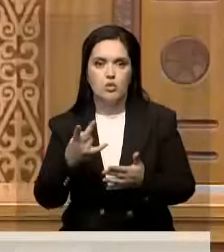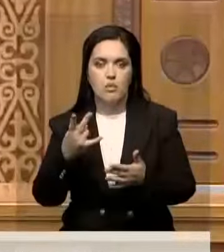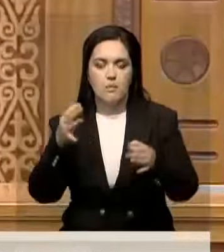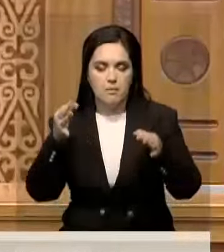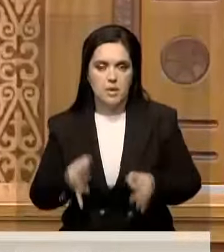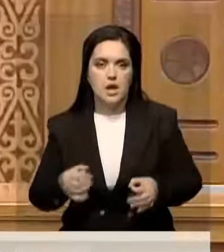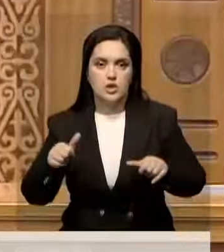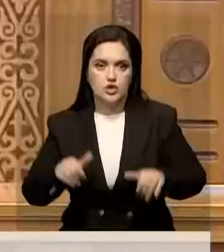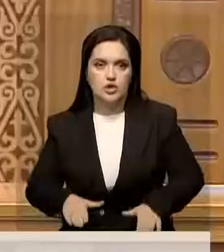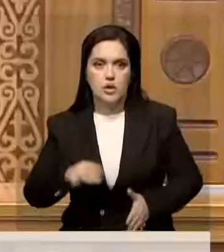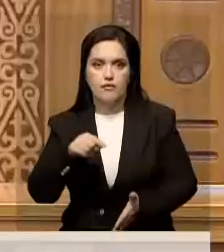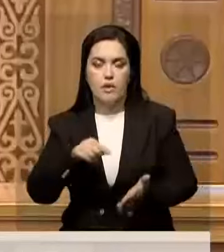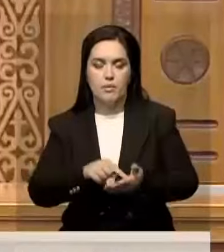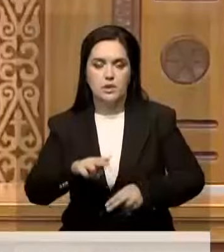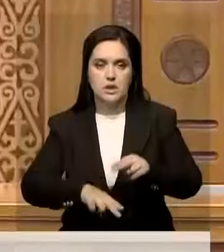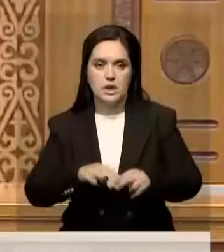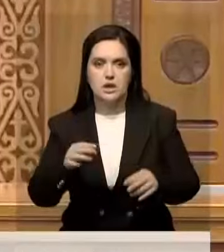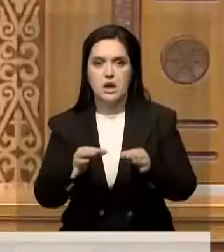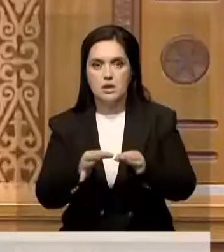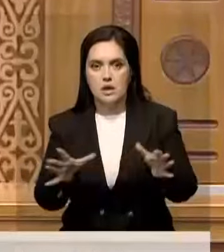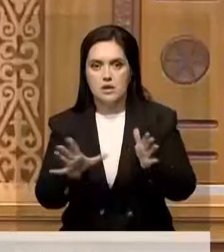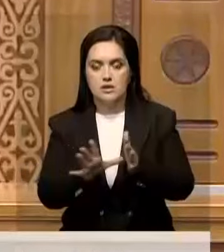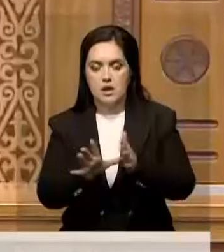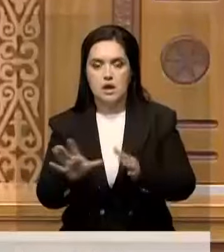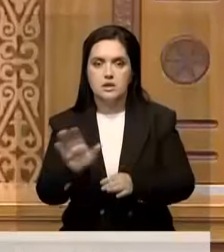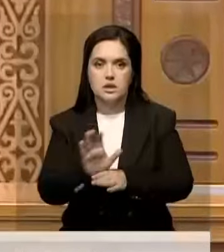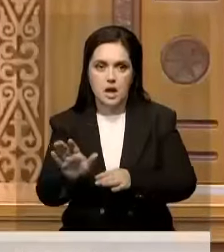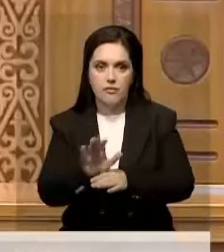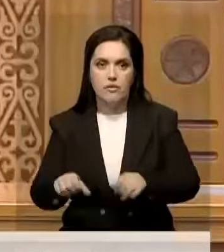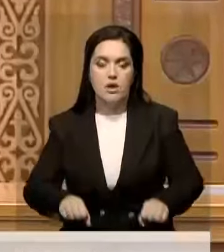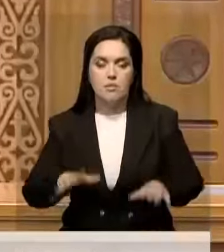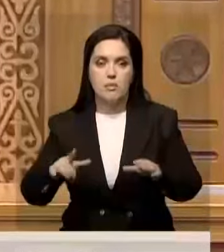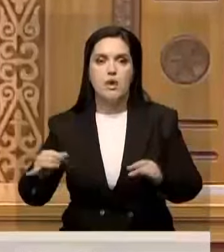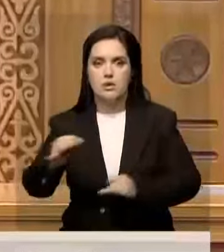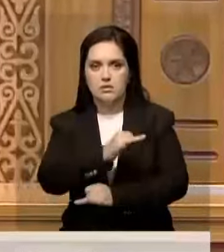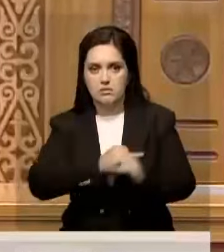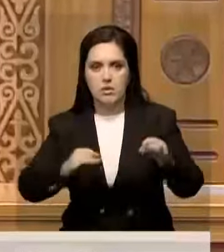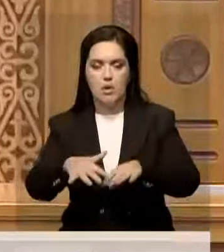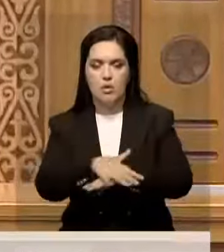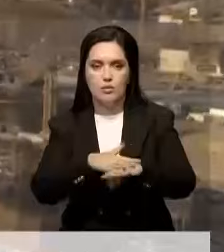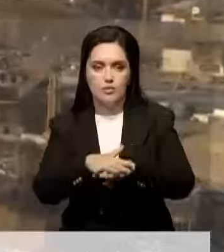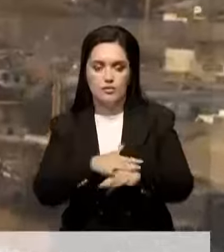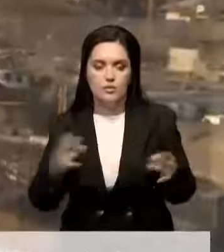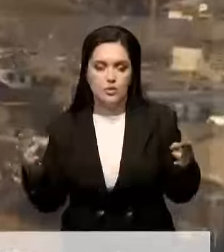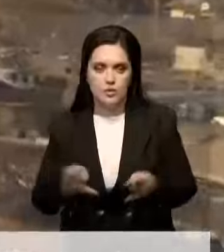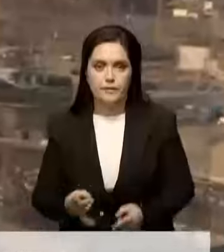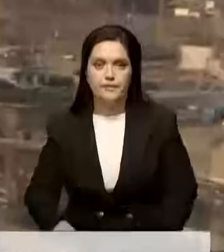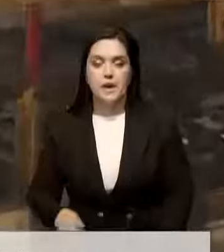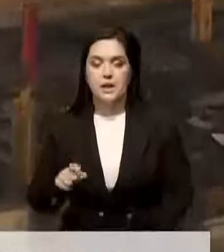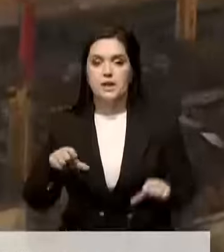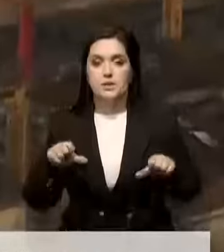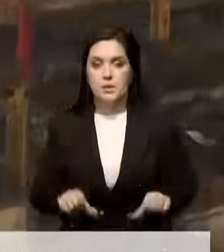продуманного решения по вопросу строительства АЭС, широкого обсуждения в обществе планов стратегического характера. За право строить